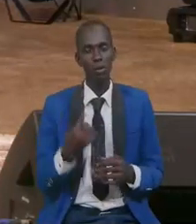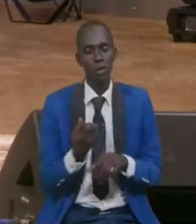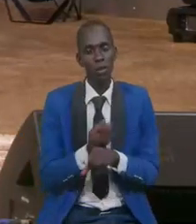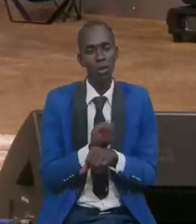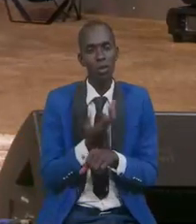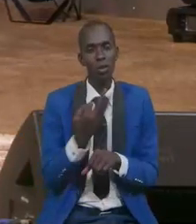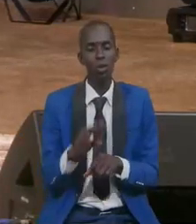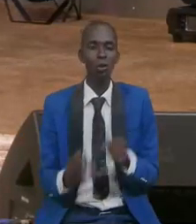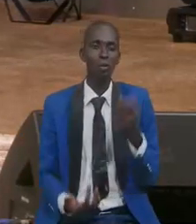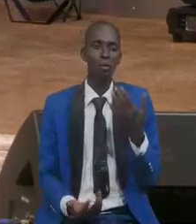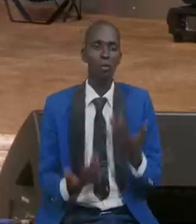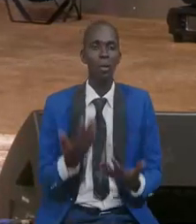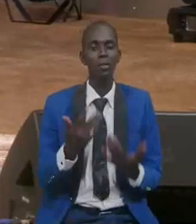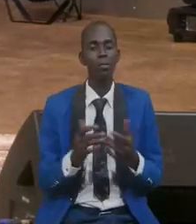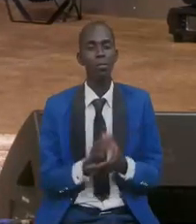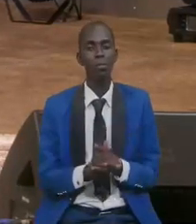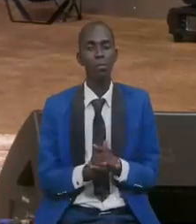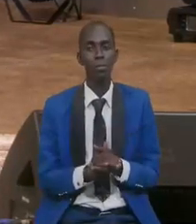étincelantes.